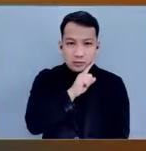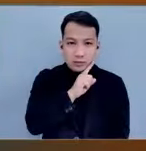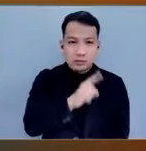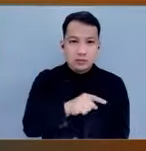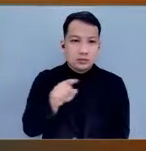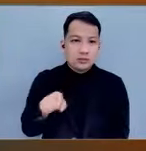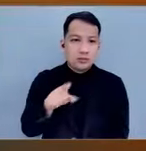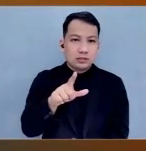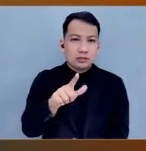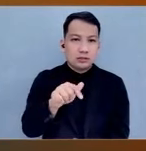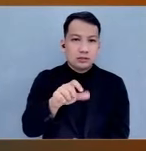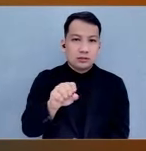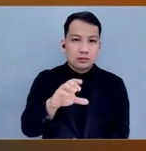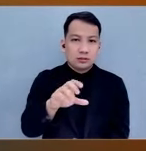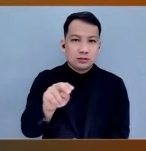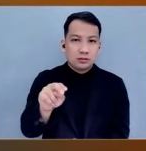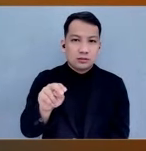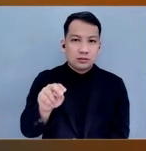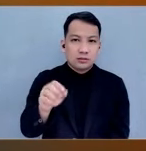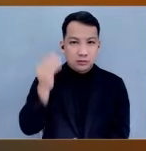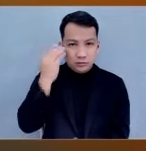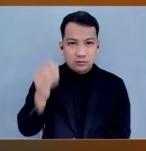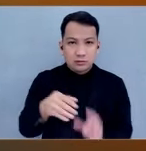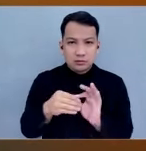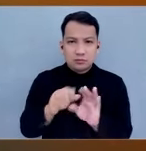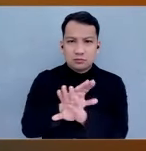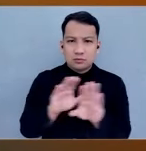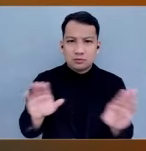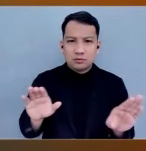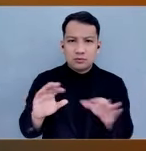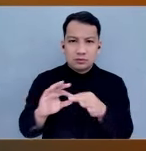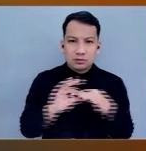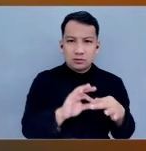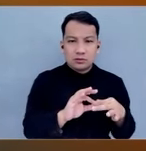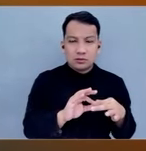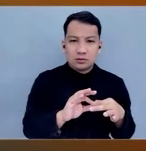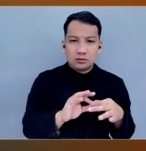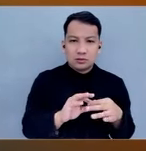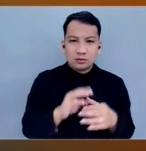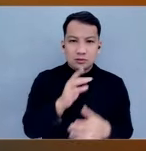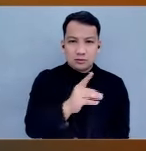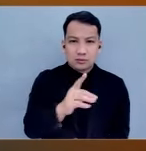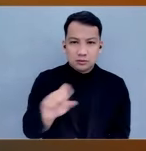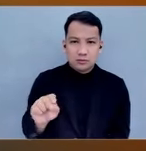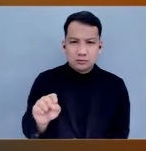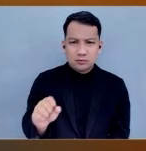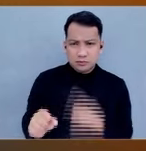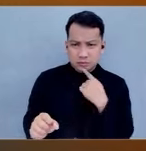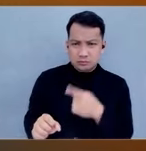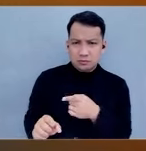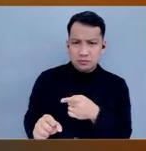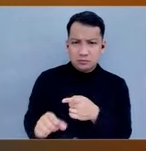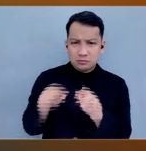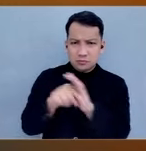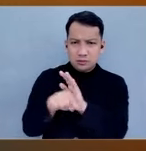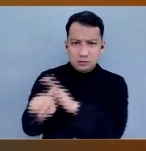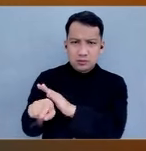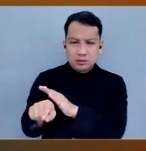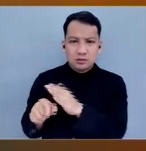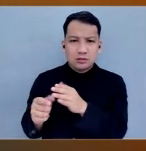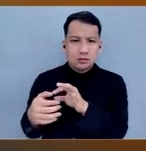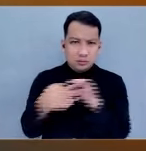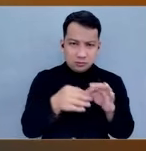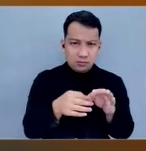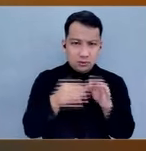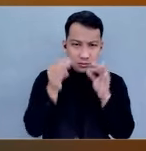Cañas. Pero una nang sinabi ng BC na wala siyang kaugnayan sa Davao Death Squad na sinasabing pumatay sa mga may kinalaman sa illegal na